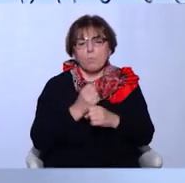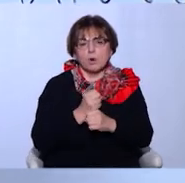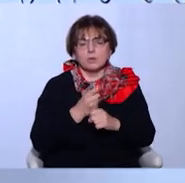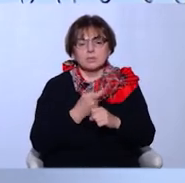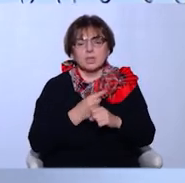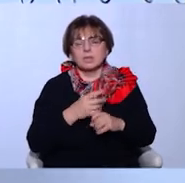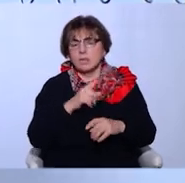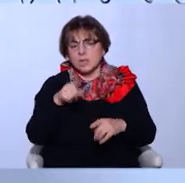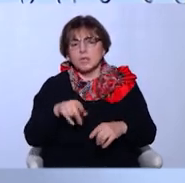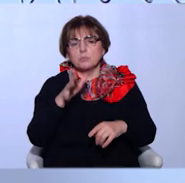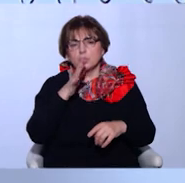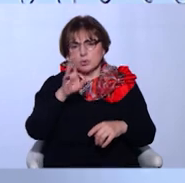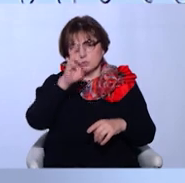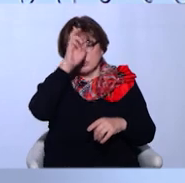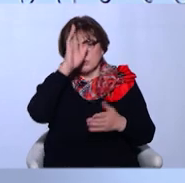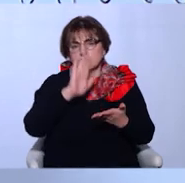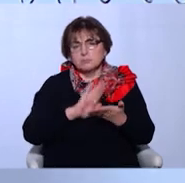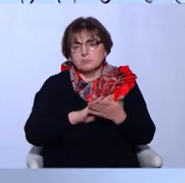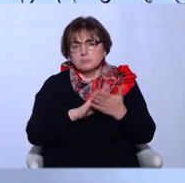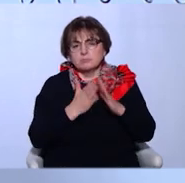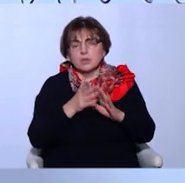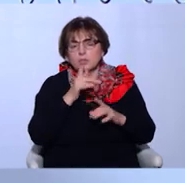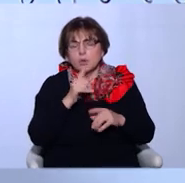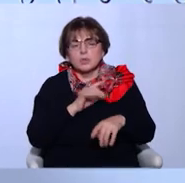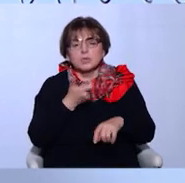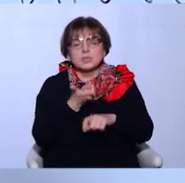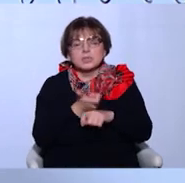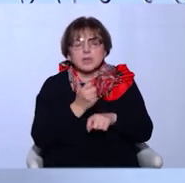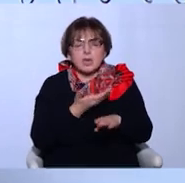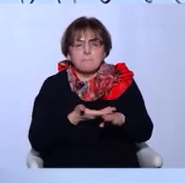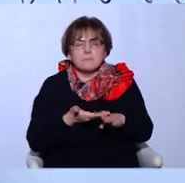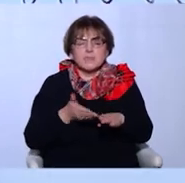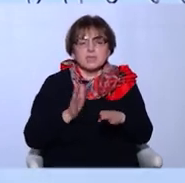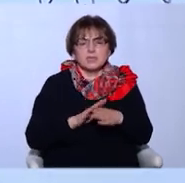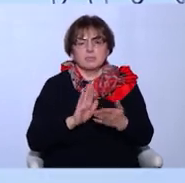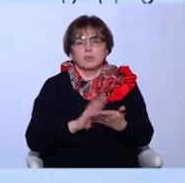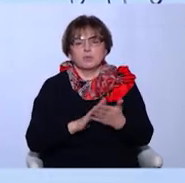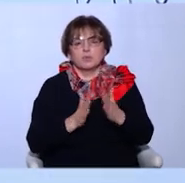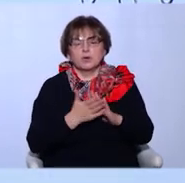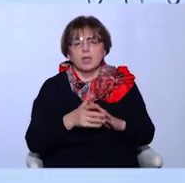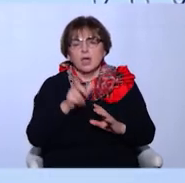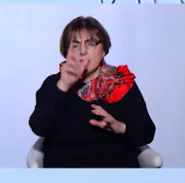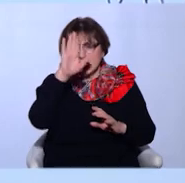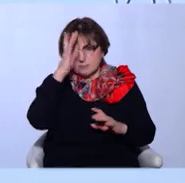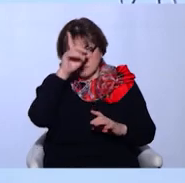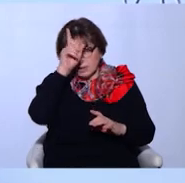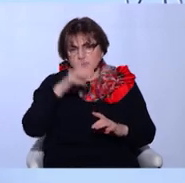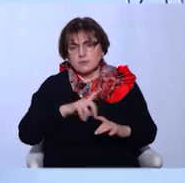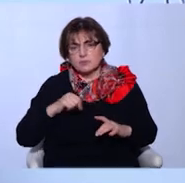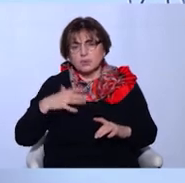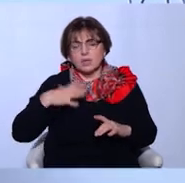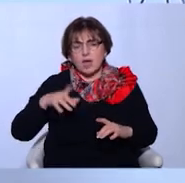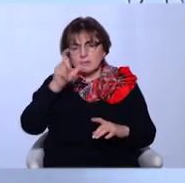ქვეყნის უმძიმეს პოლიტიკურ თუ მორალურ ყოფას. ქართველები დადედლებულნი, შიშთაგან